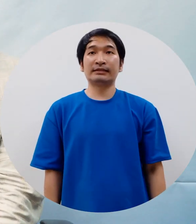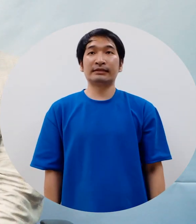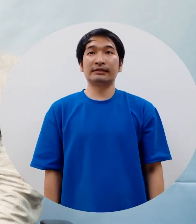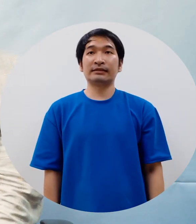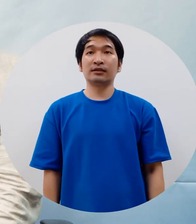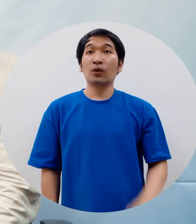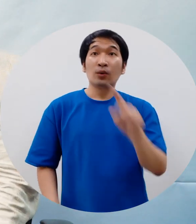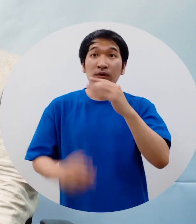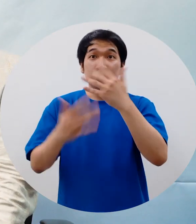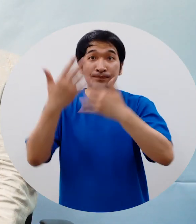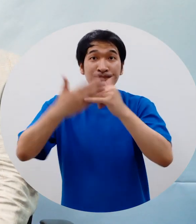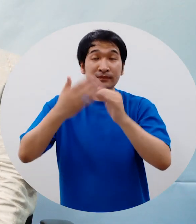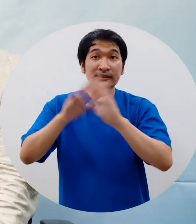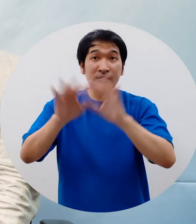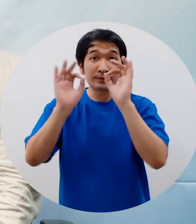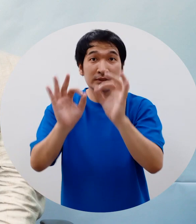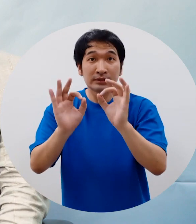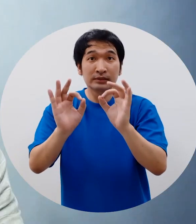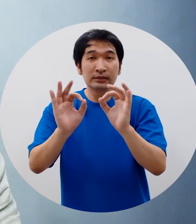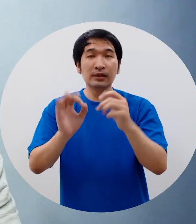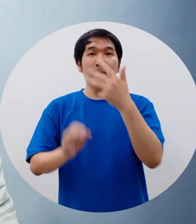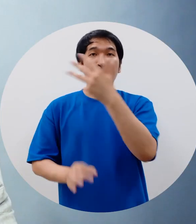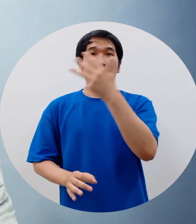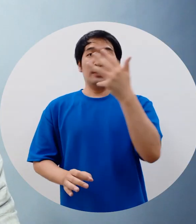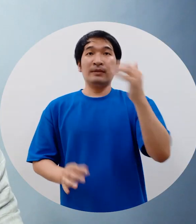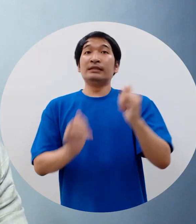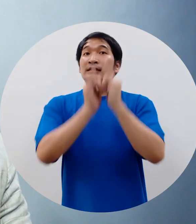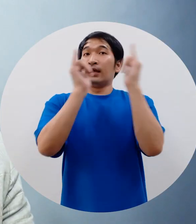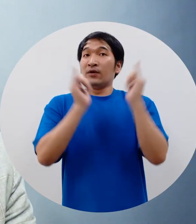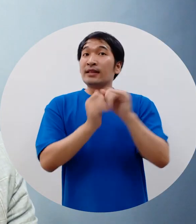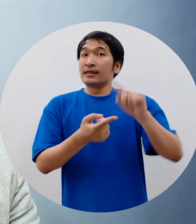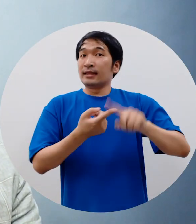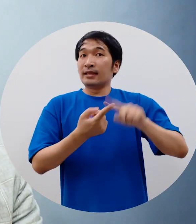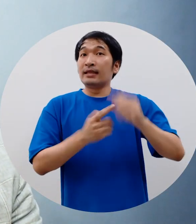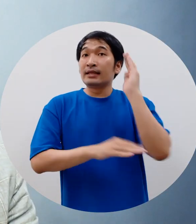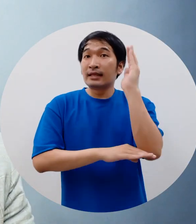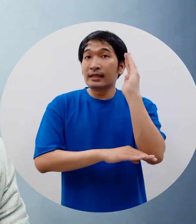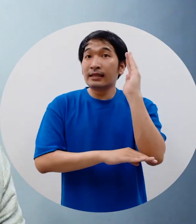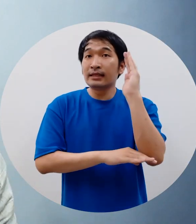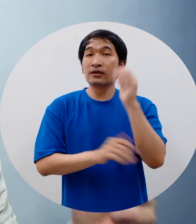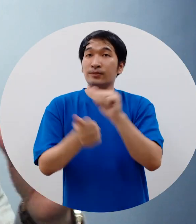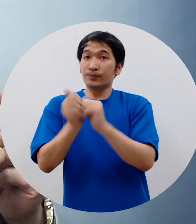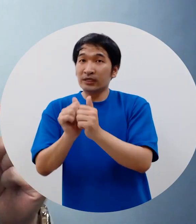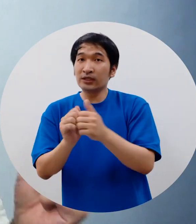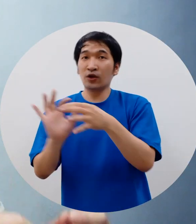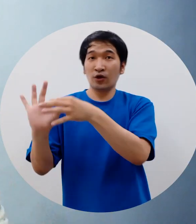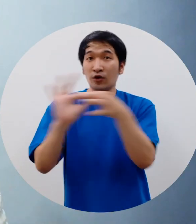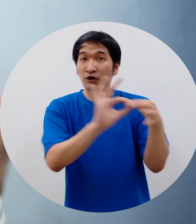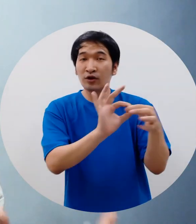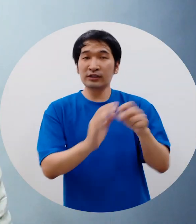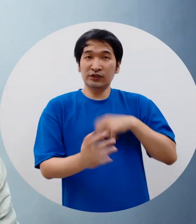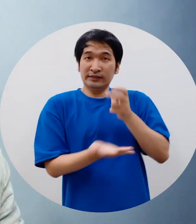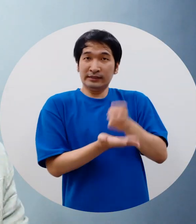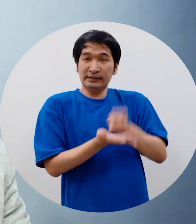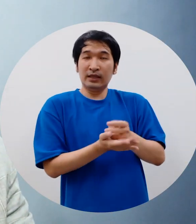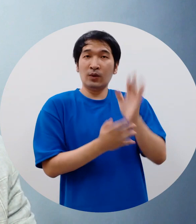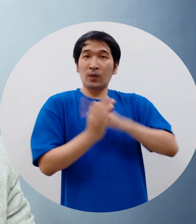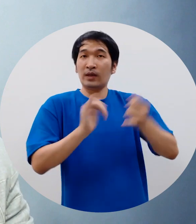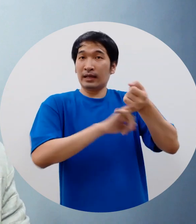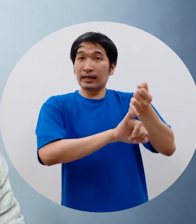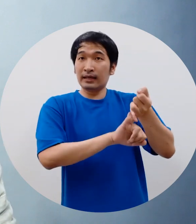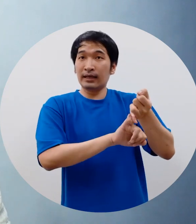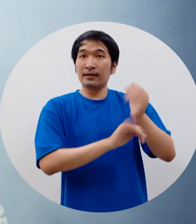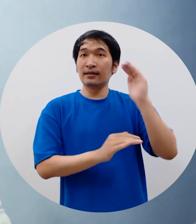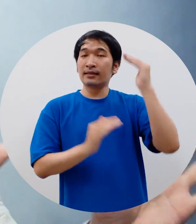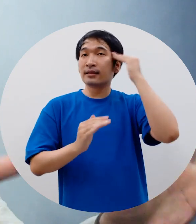박용진입니다. 어떻게 보셨습니까? 오늘은 888 사회에 대한 이야기를 국부펀드하고 연결해서 제 정책과